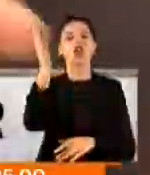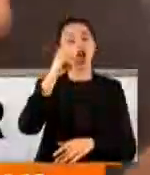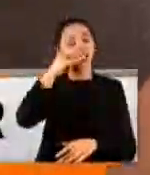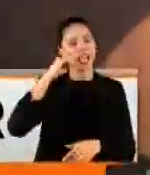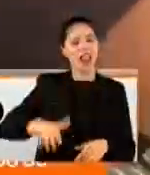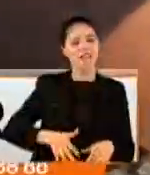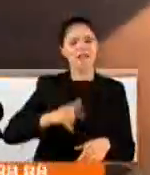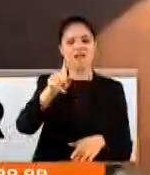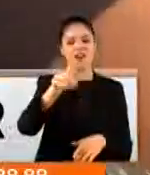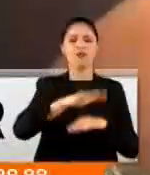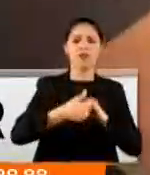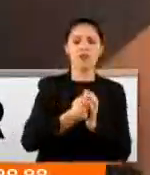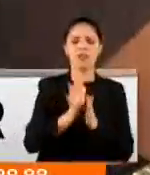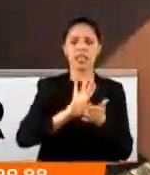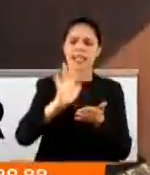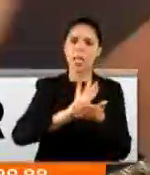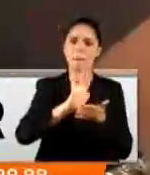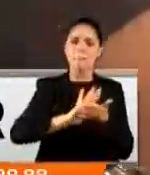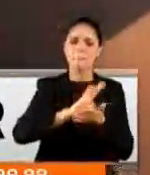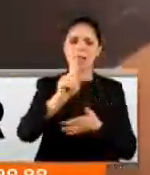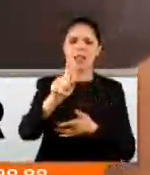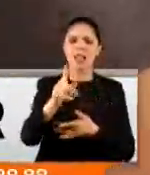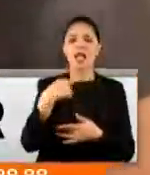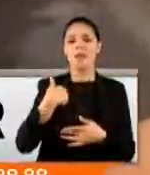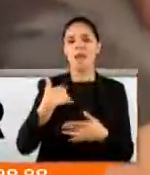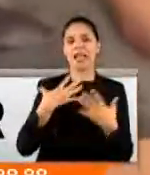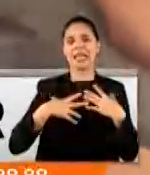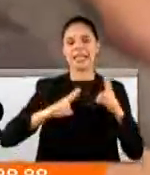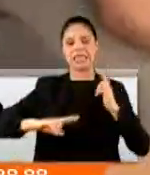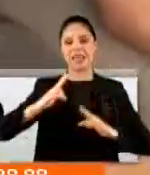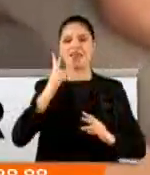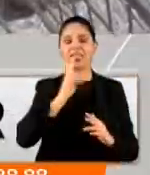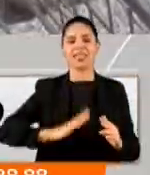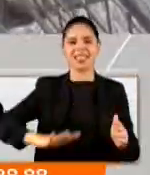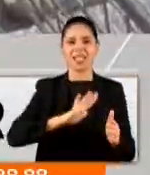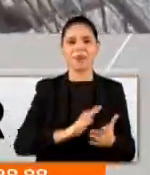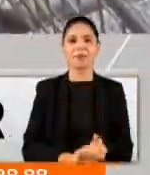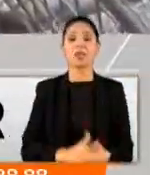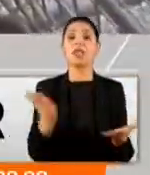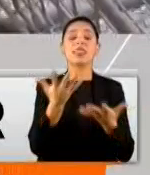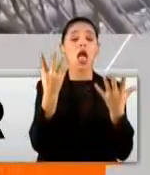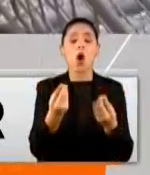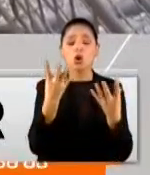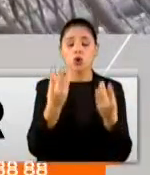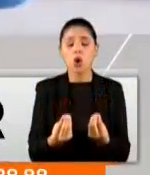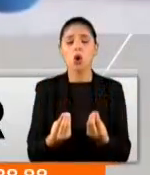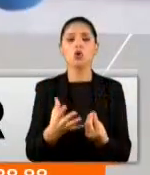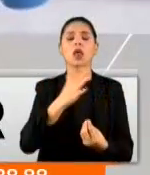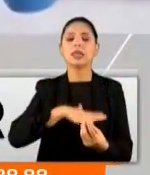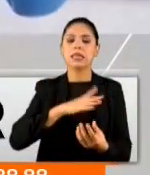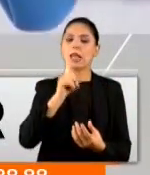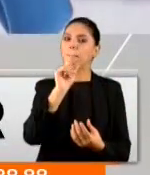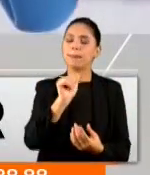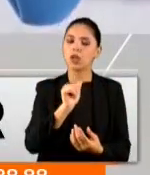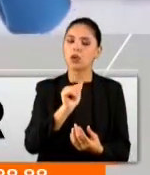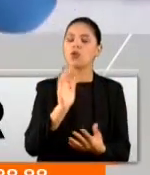Ekranı siliyorum şöyle bir güzelce. Üstüm temiz olduğu için sonra da böyle cila. Ne olursa olsun yani ister bir gün